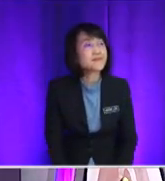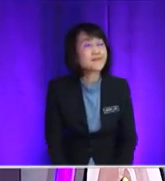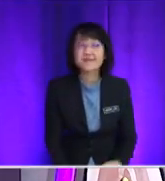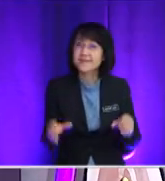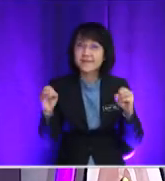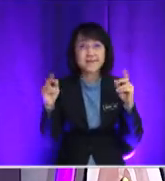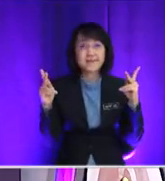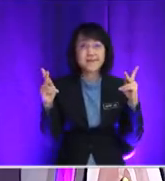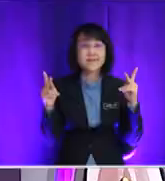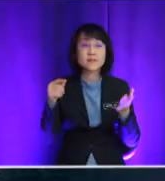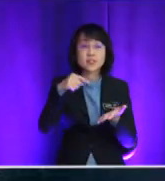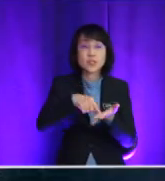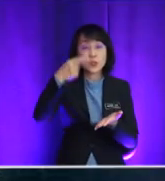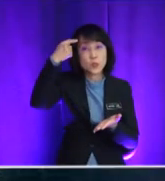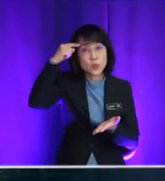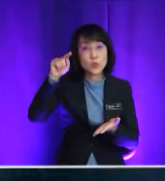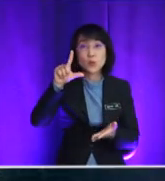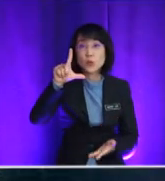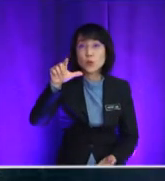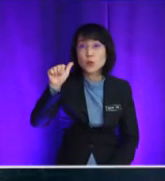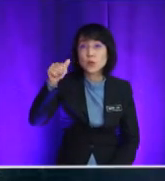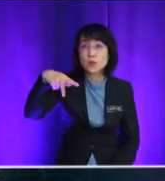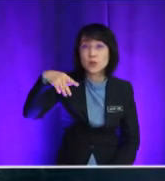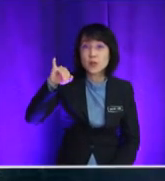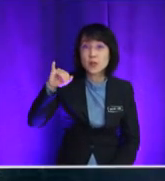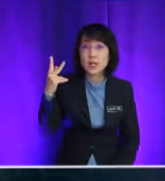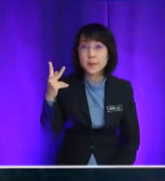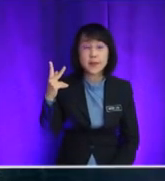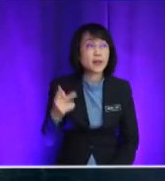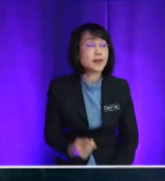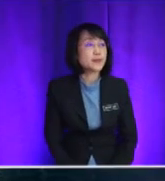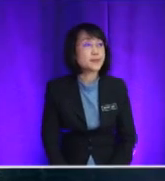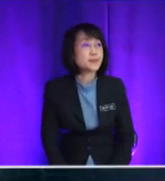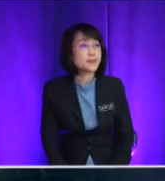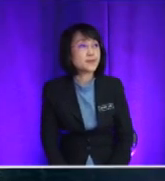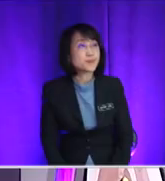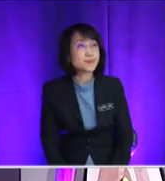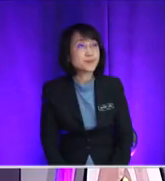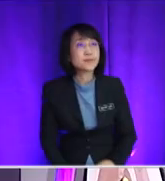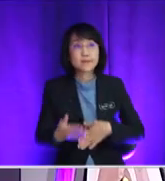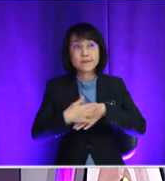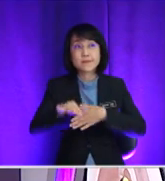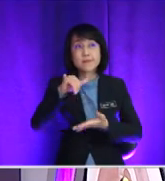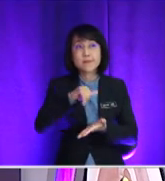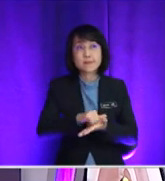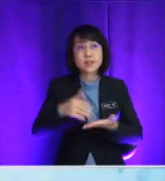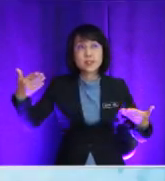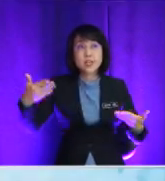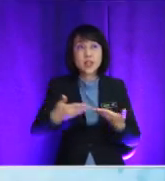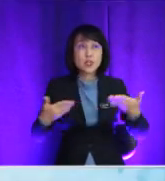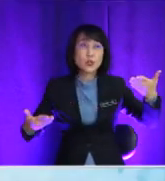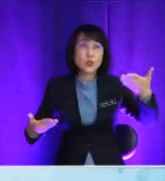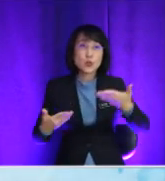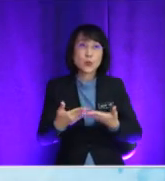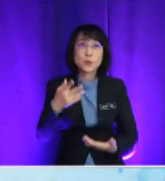ini untuk lapiknya lah oke Lepas tuh kita cantumkan